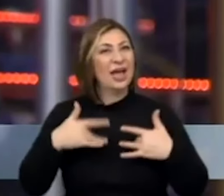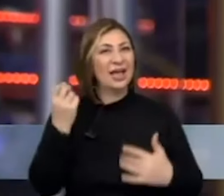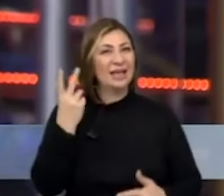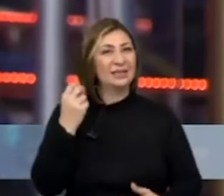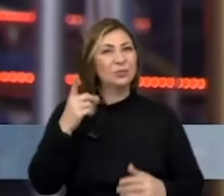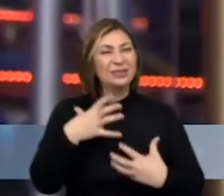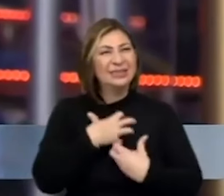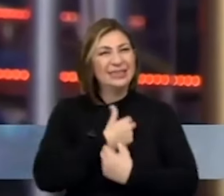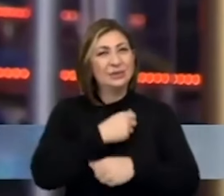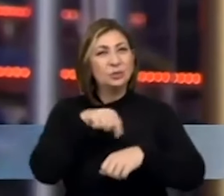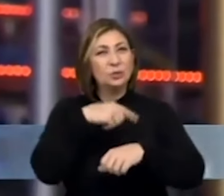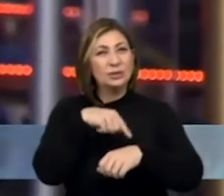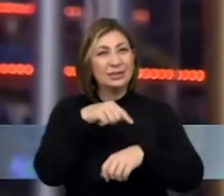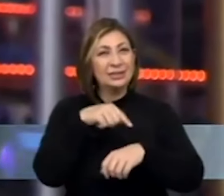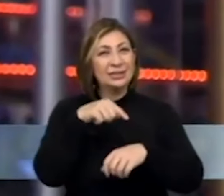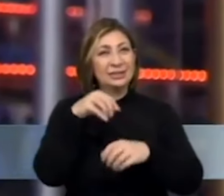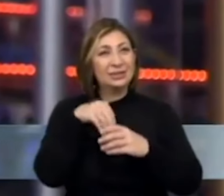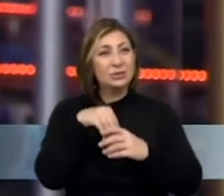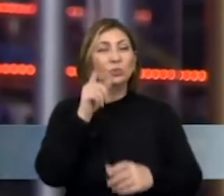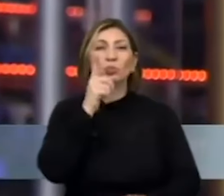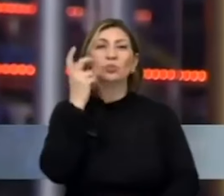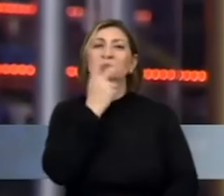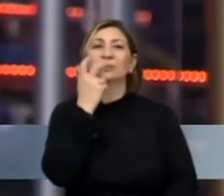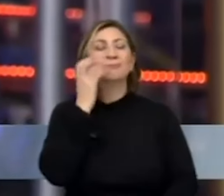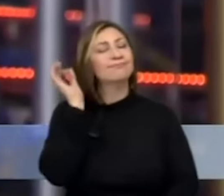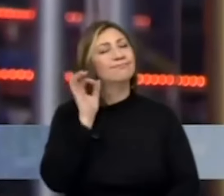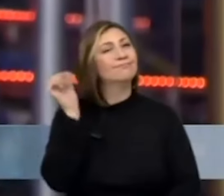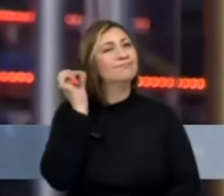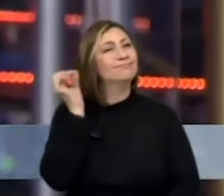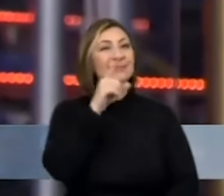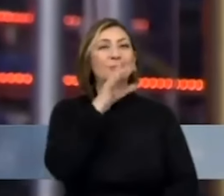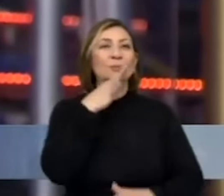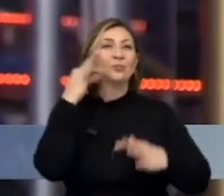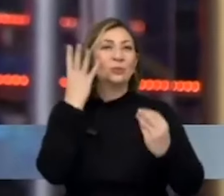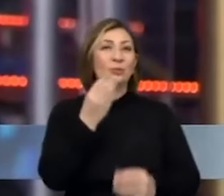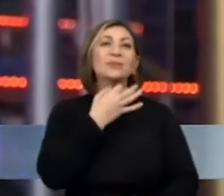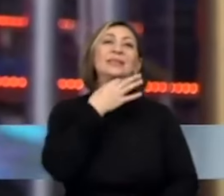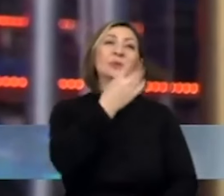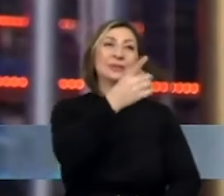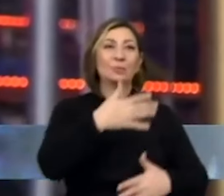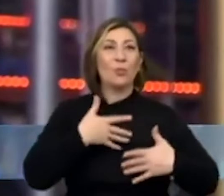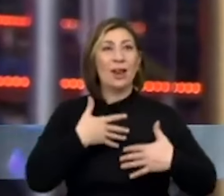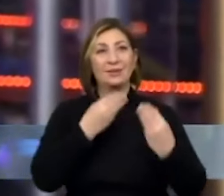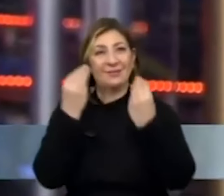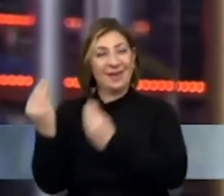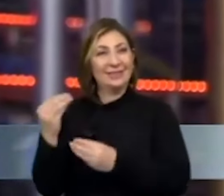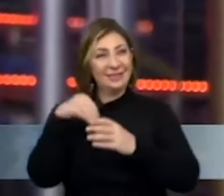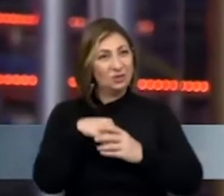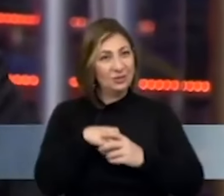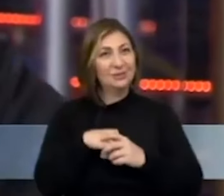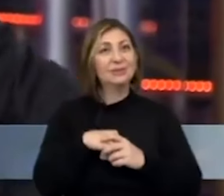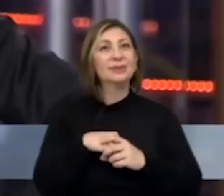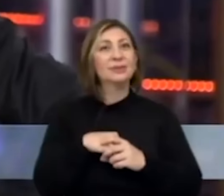bu sıkıntılı süreçlerde sizi dinliyor. Ve çok mutlu oluyor. Teşekkür ederiz moralini yerine getirdiğiniz için.